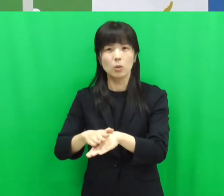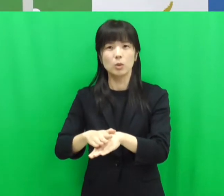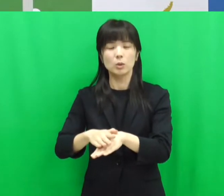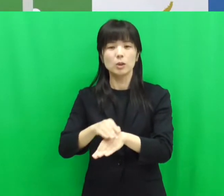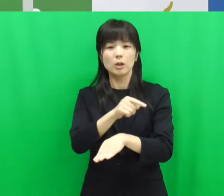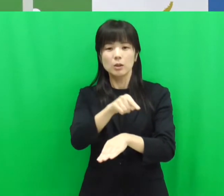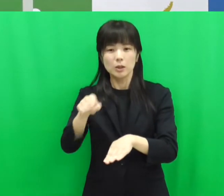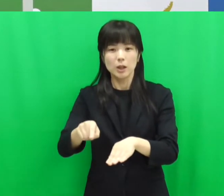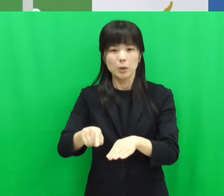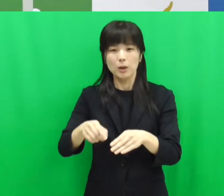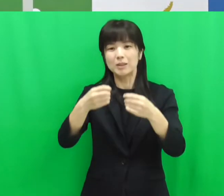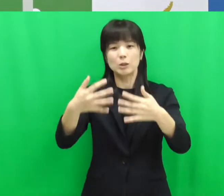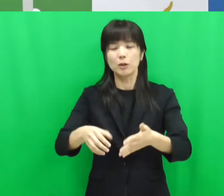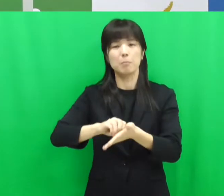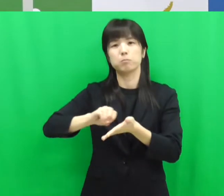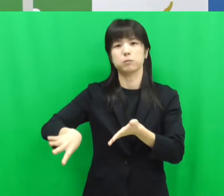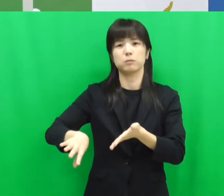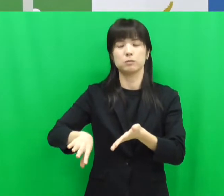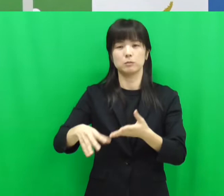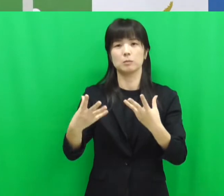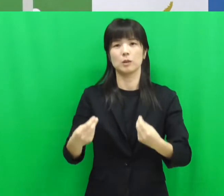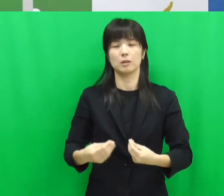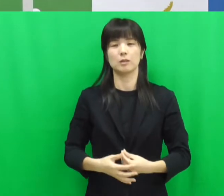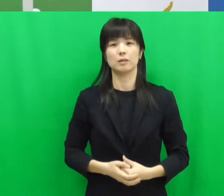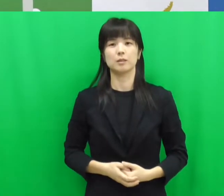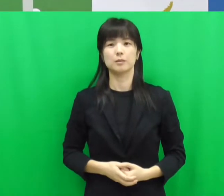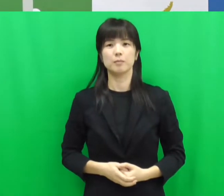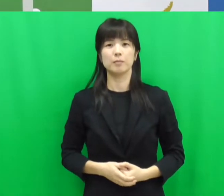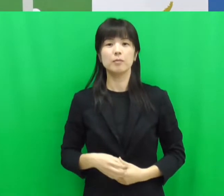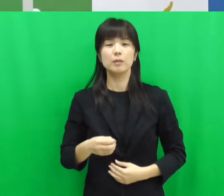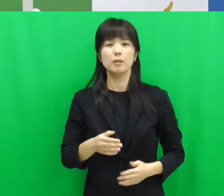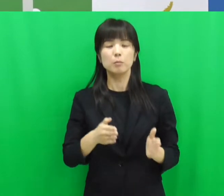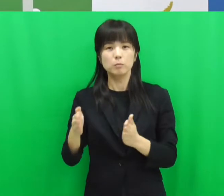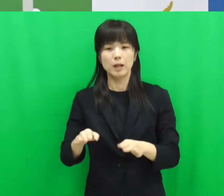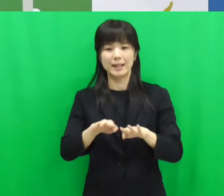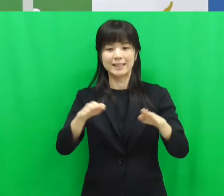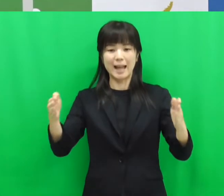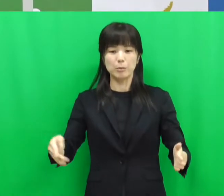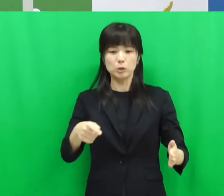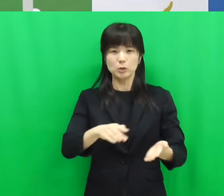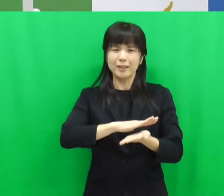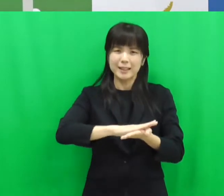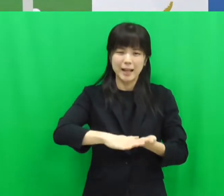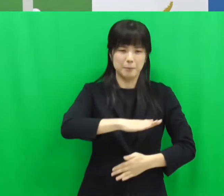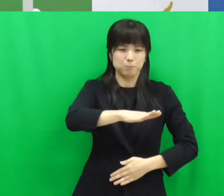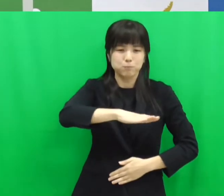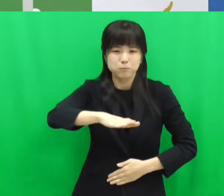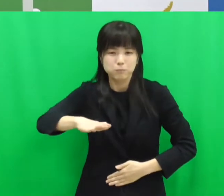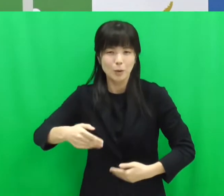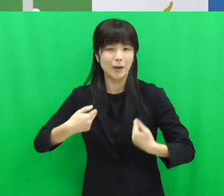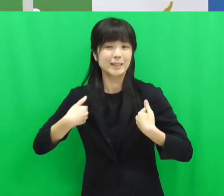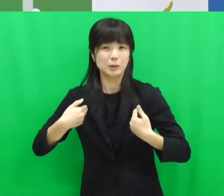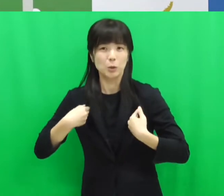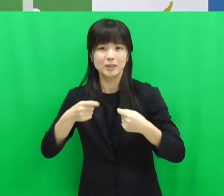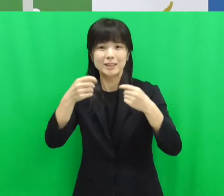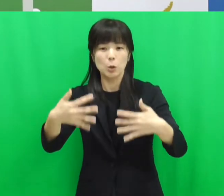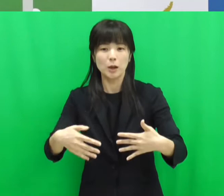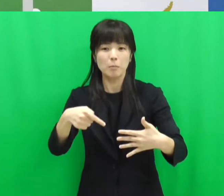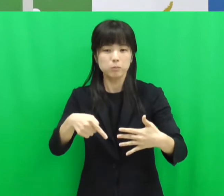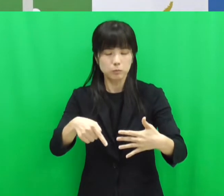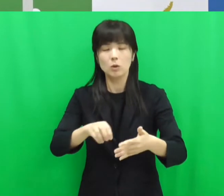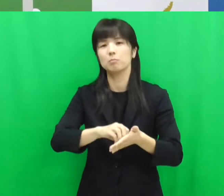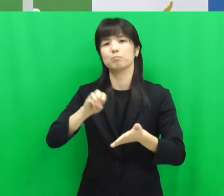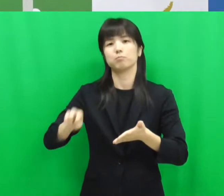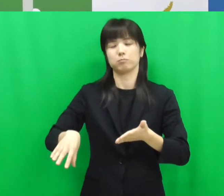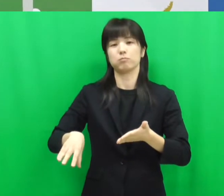ものは削除させていただきました。まだテーブルの消毒、毎回テーブル消毒していただいたんですけれども、それも、